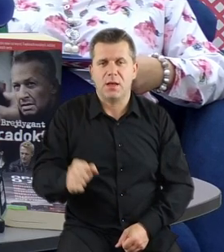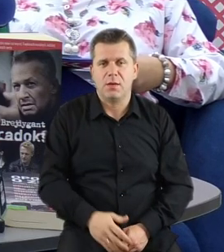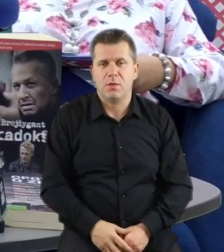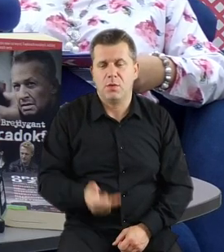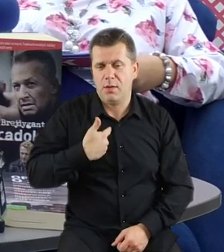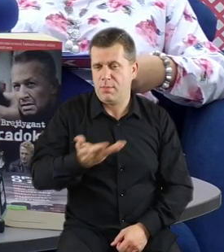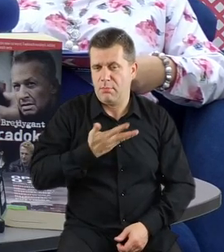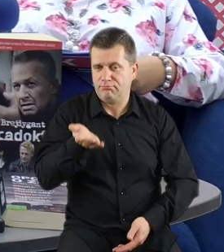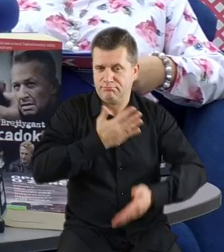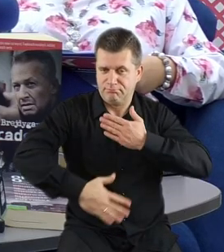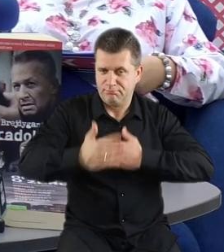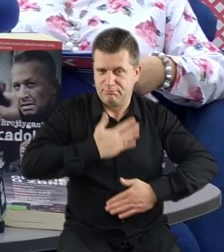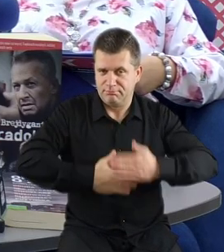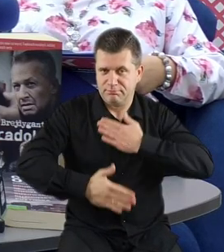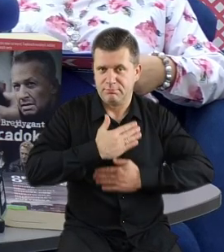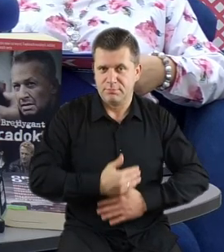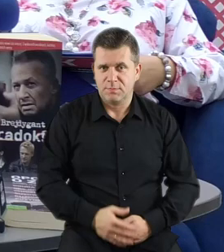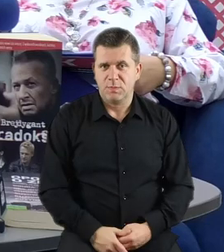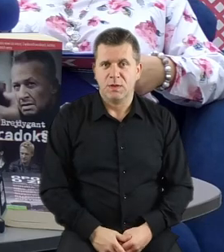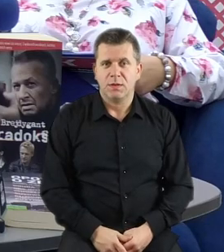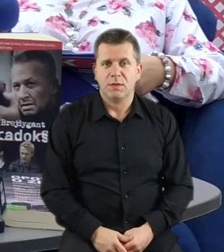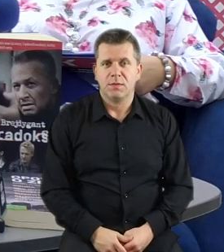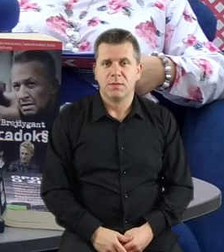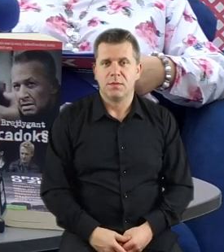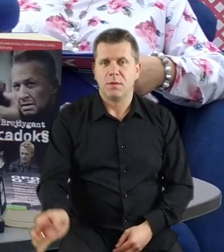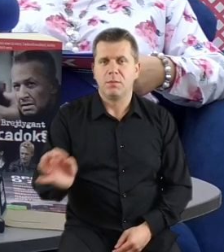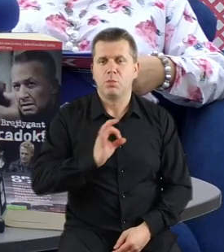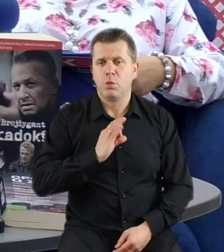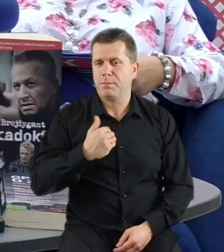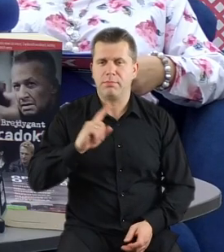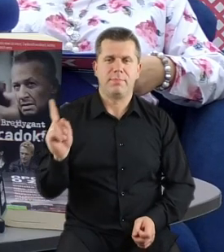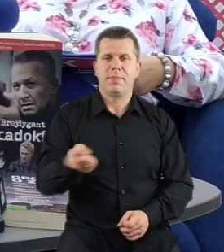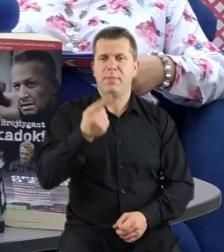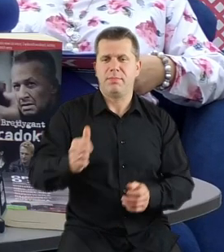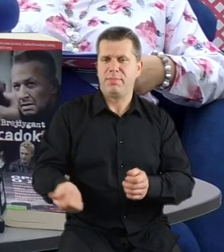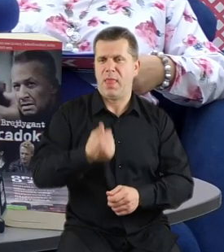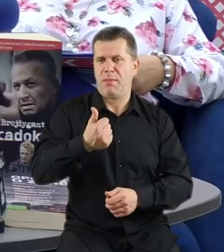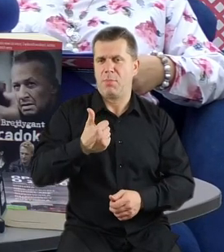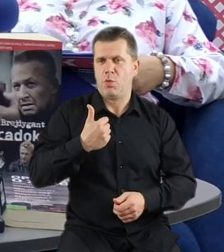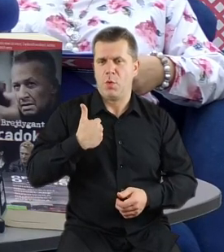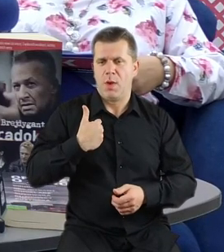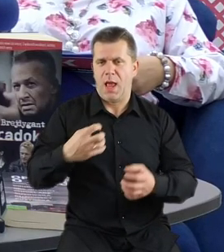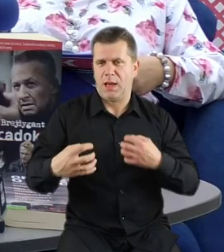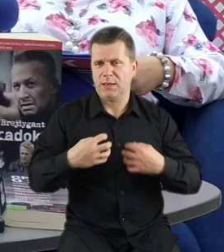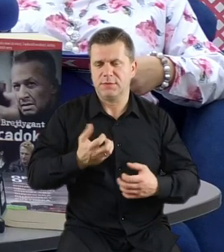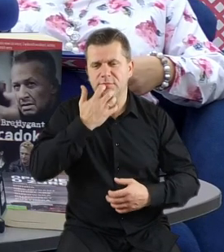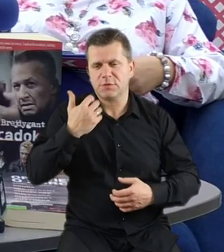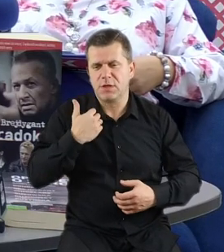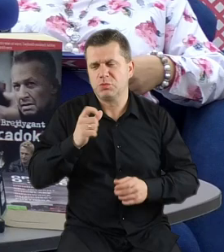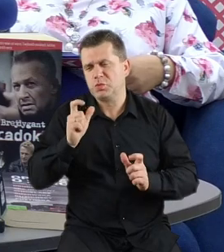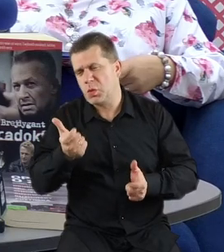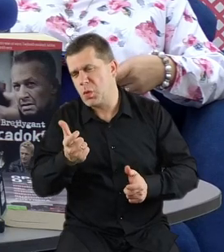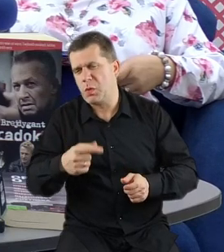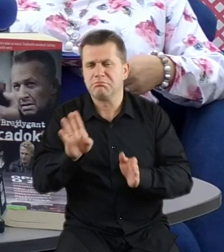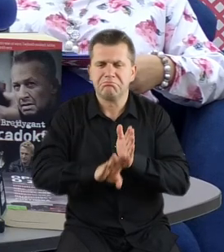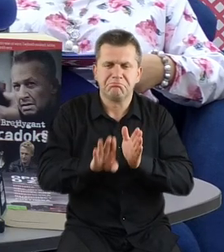Ogromnie mnie to ucieszyło, no bo to taki jakiś w ogóle był mój debiut, nazwijmy to w ogóle artystyczny, no bo wcześniej to były jakieś rojenia,